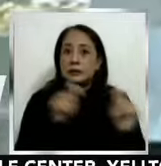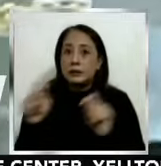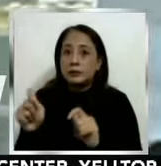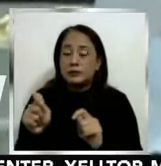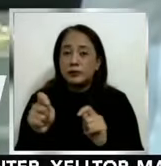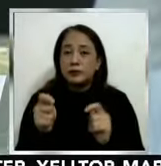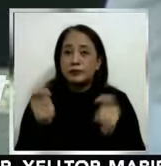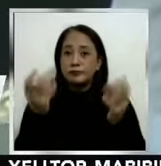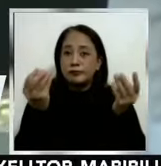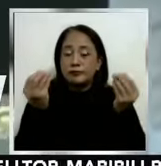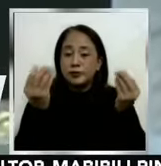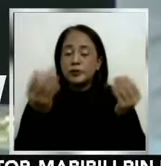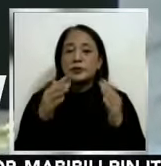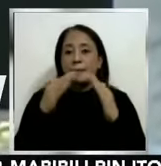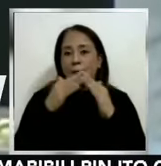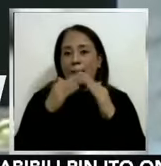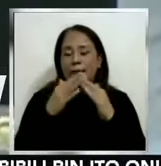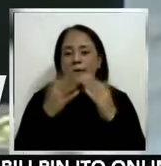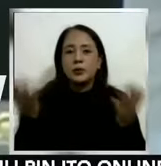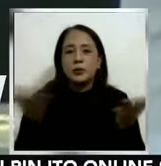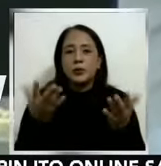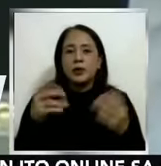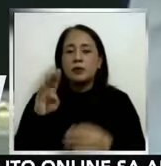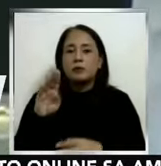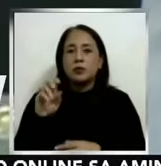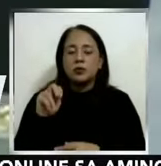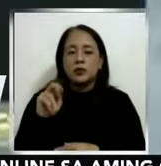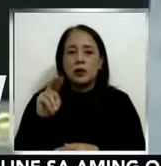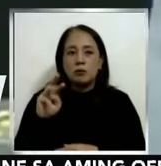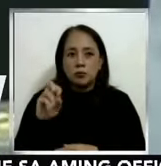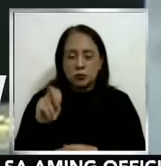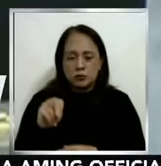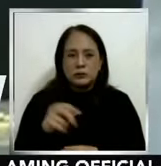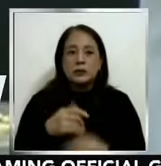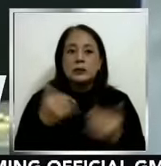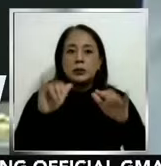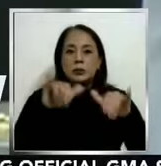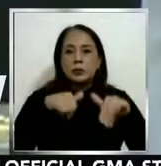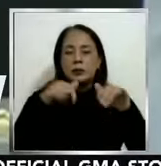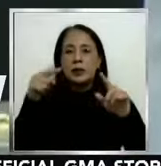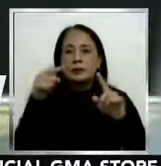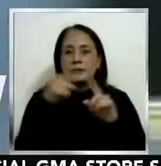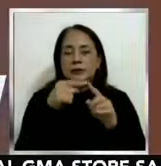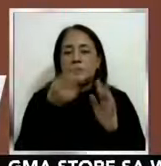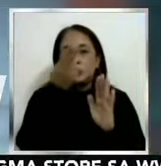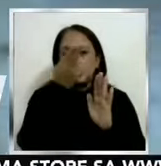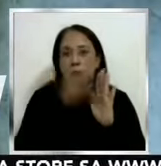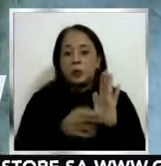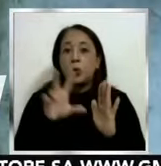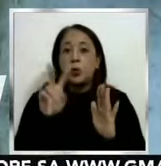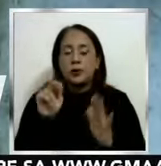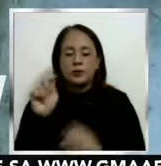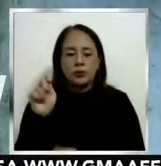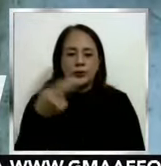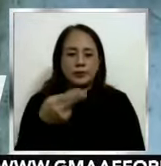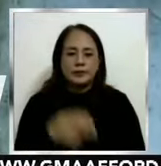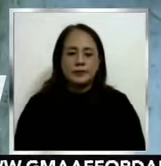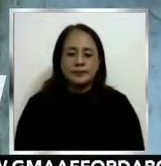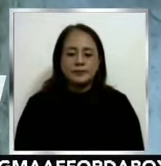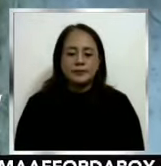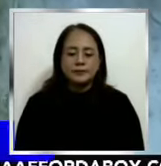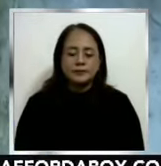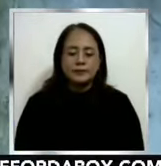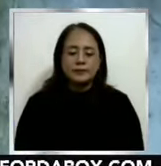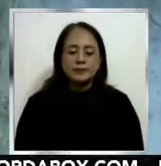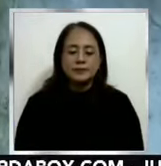mga de Gamo sa Barangay Bunawon. Dito na ito mananatili hanggang sa kanyang libing sa Huwebes. Para sa GMA Integrated